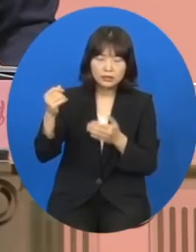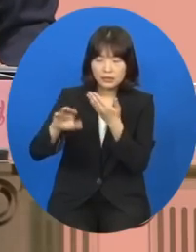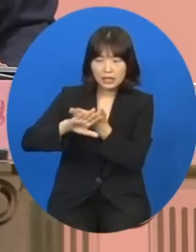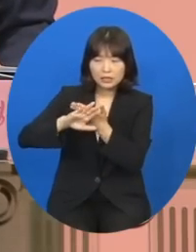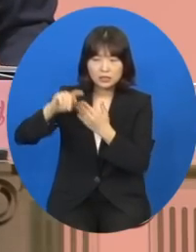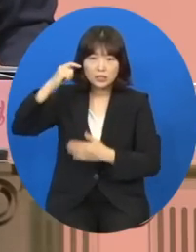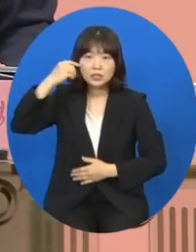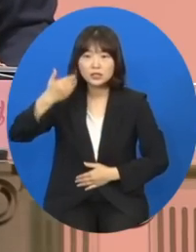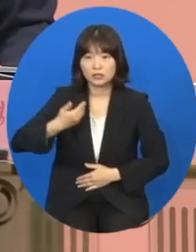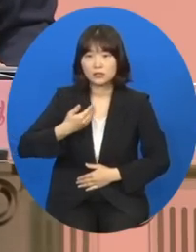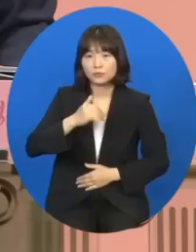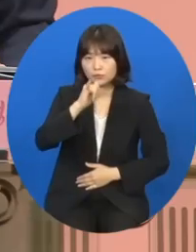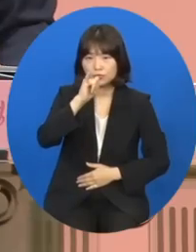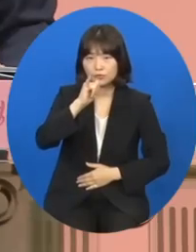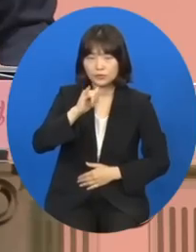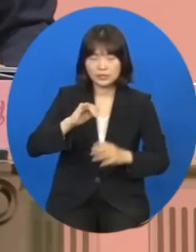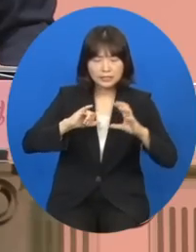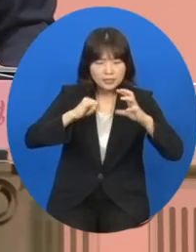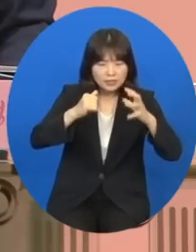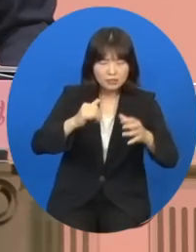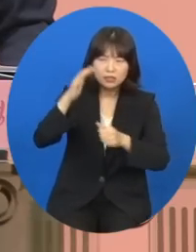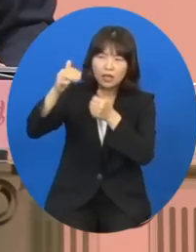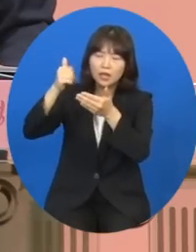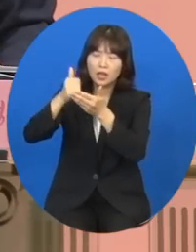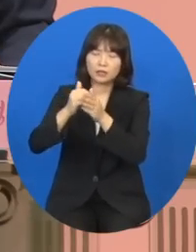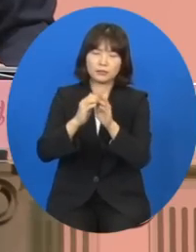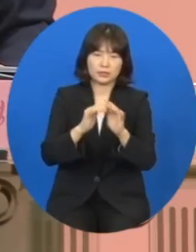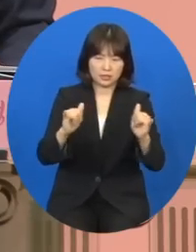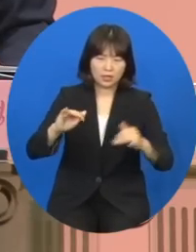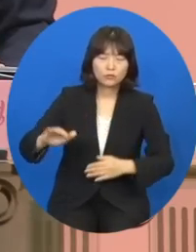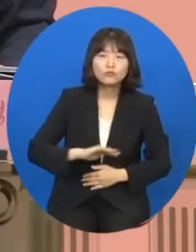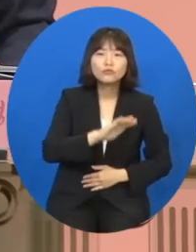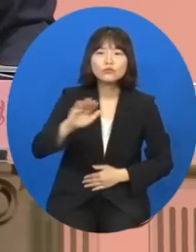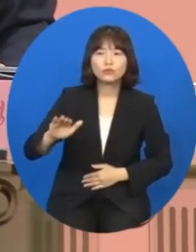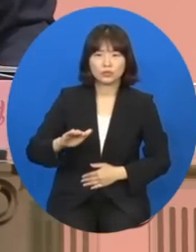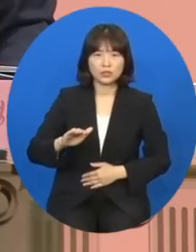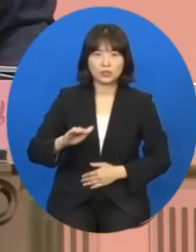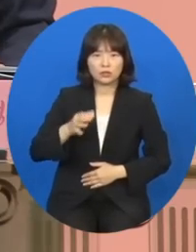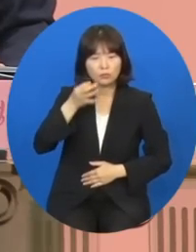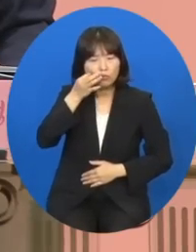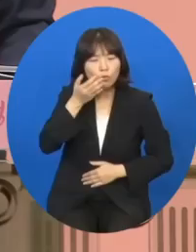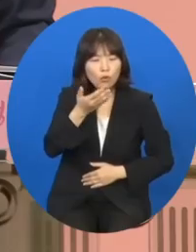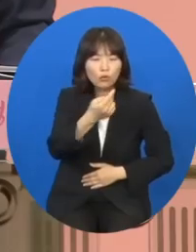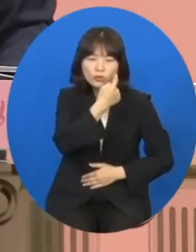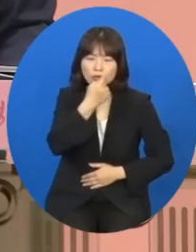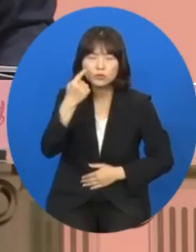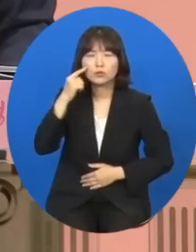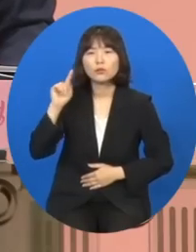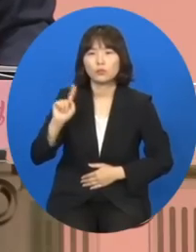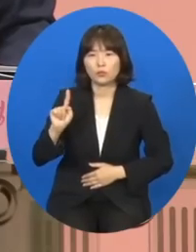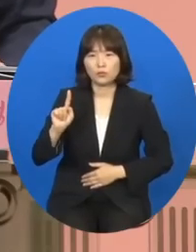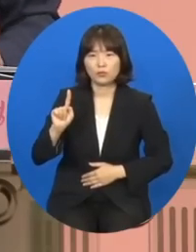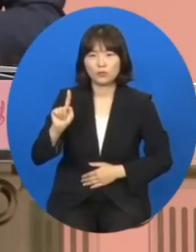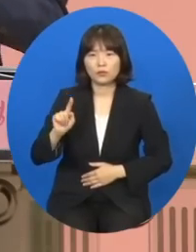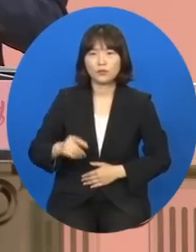있습니다 이 세상에서 하나님의 백성인 우리가 보여줄 수 있는 증거는 볼까요